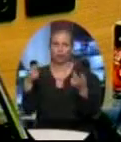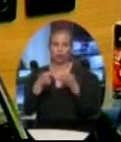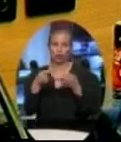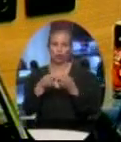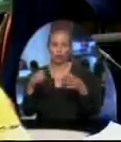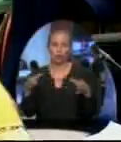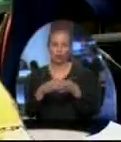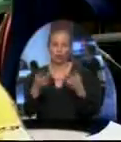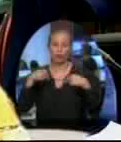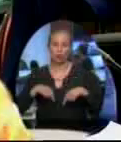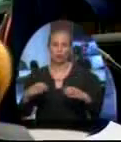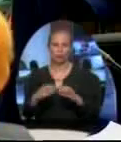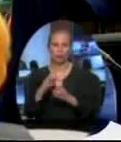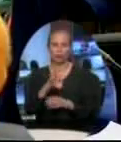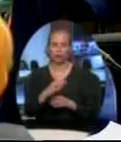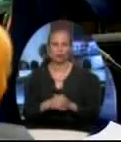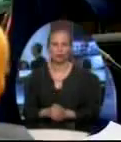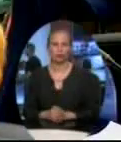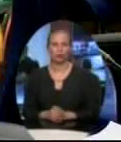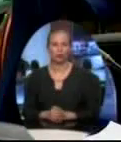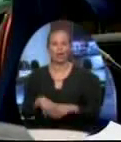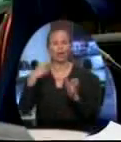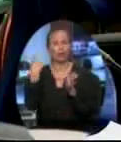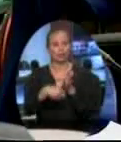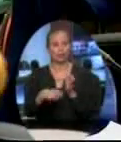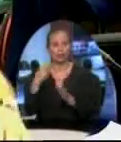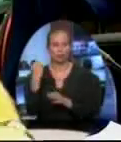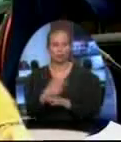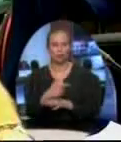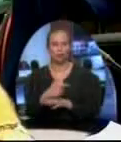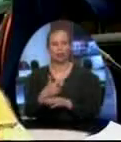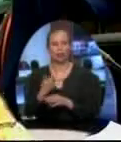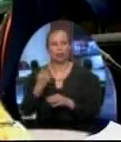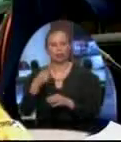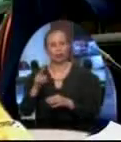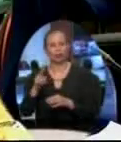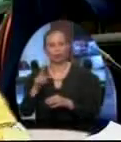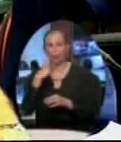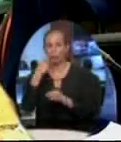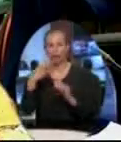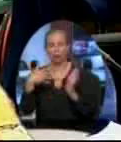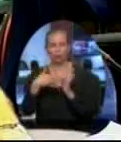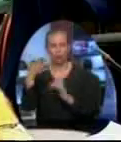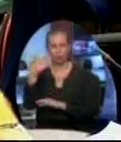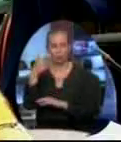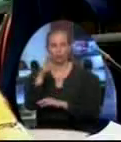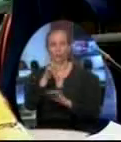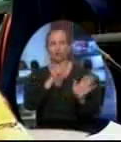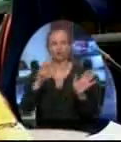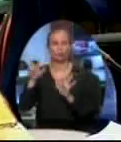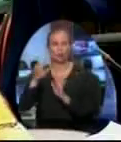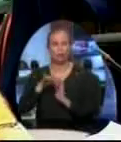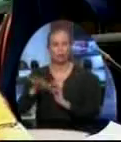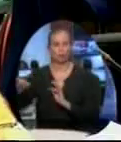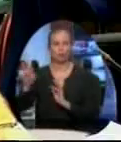ראש המפלגה שלכם. והצרכן שלנו משלם מיליארדי שקלים יותר, אמר מבקר המדינה. 8 מיליארד שקל, אמרה